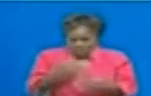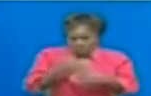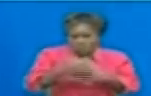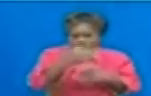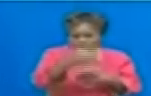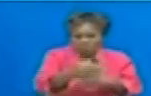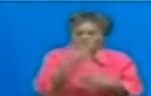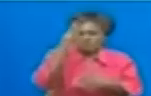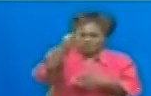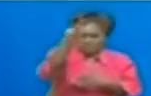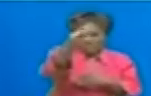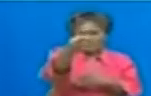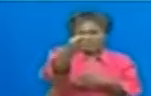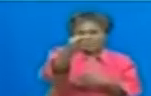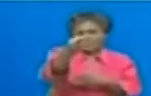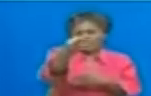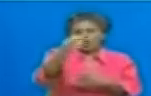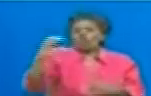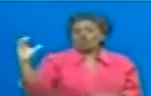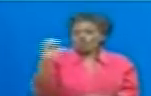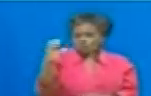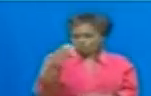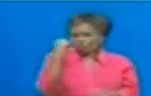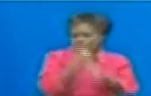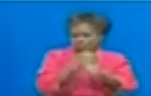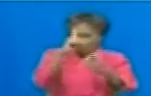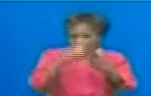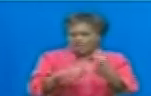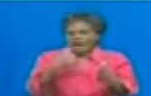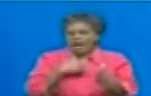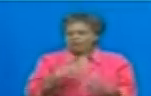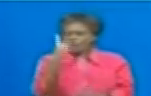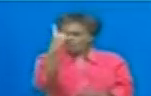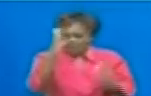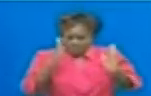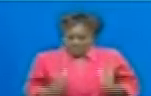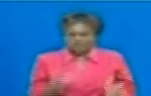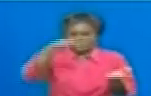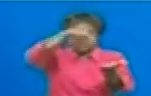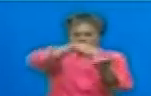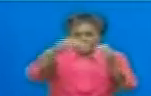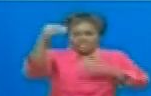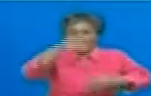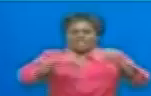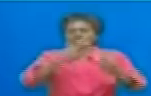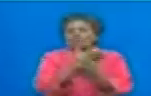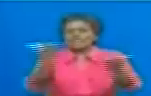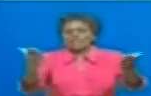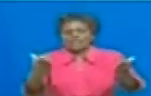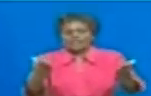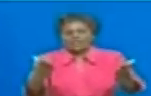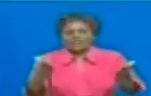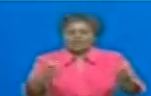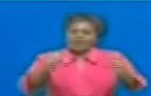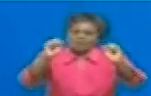na siku zijazo kama coalition tutakuwa na candidate moja katika uchaguzi wowote.